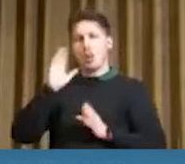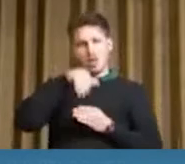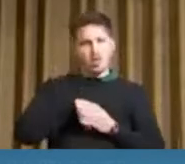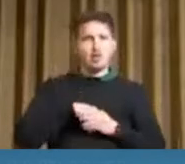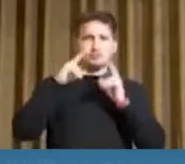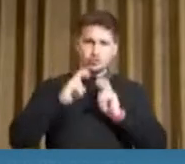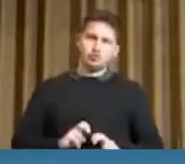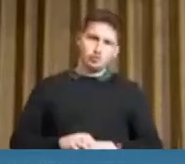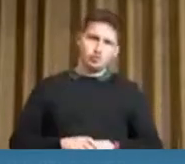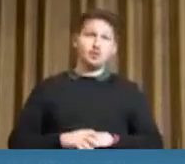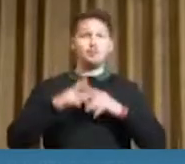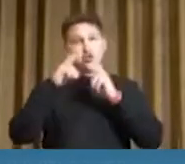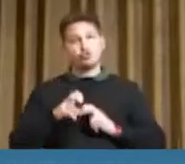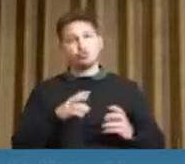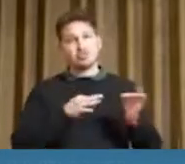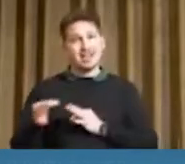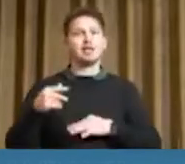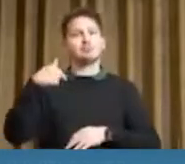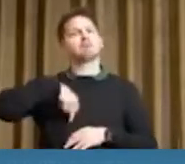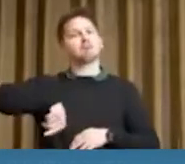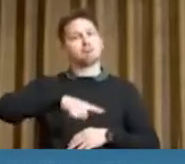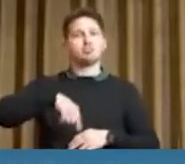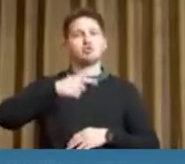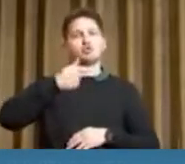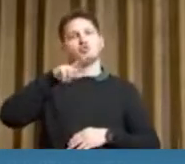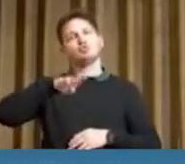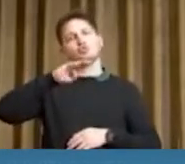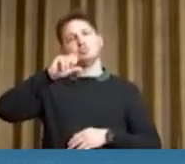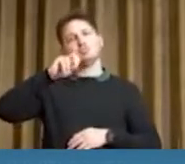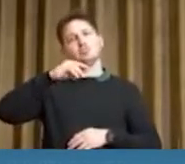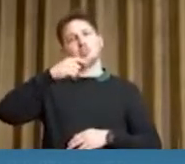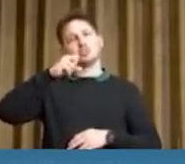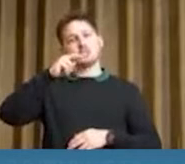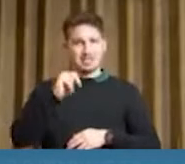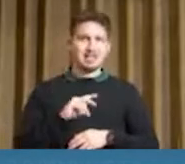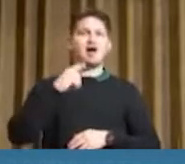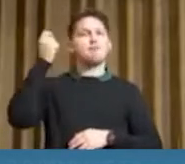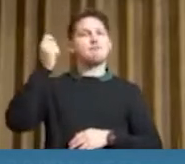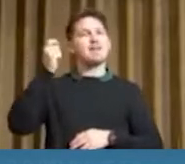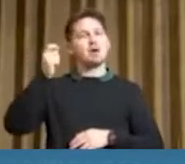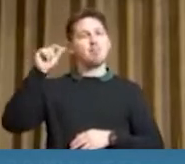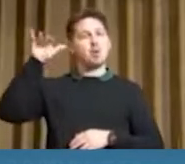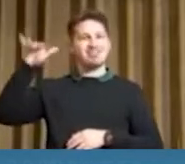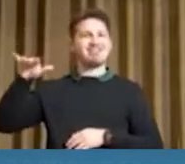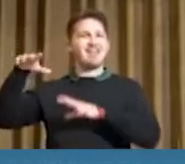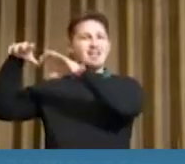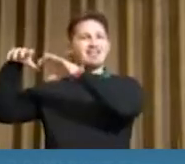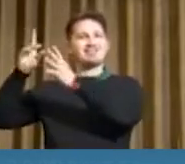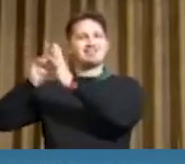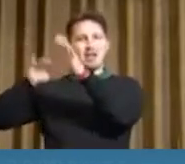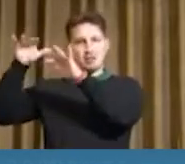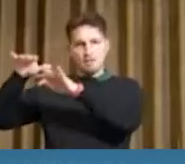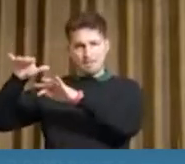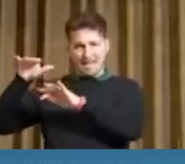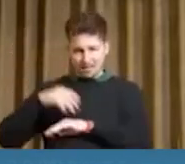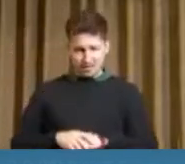Studienleitung sitzt bei uns in Tübingen. Wir haben eine zentrale Datenbank bei Klaus Reinsberg in Paderborn. Das ist eine REDCap-Datenbank. Wir haben eine